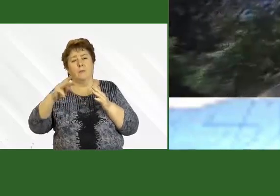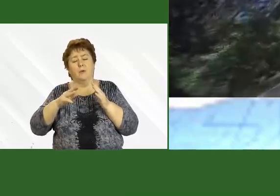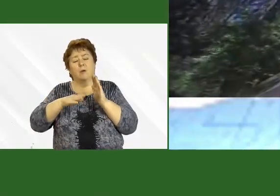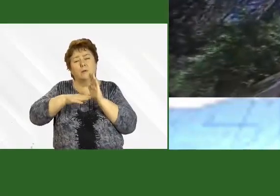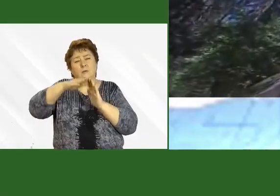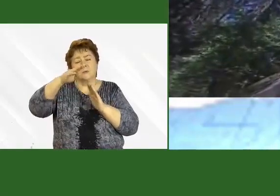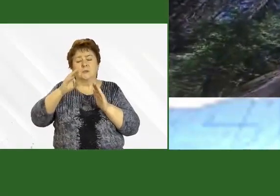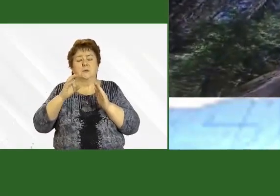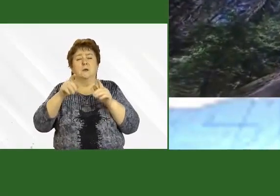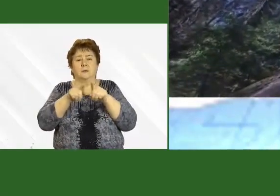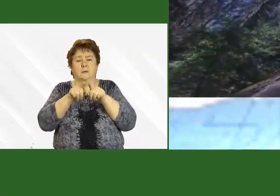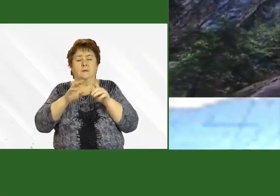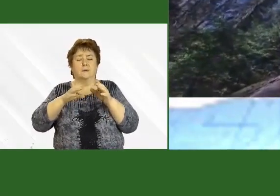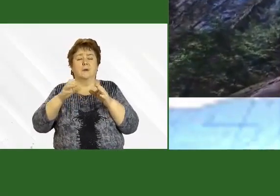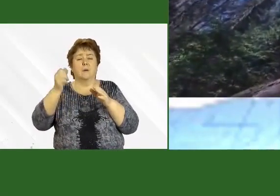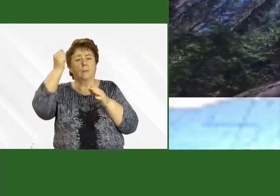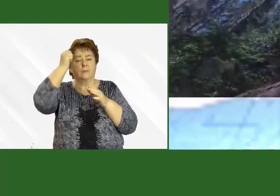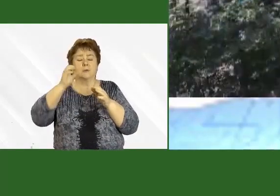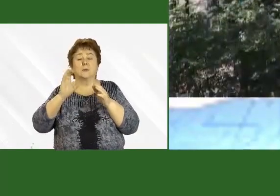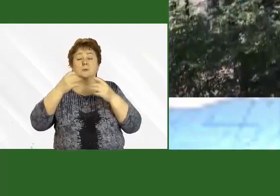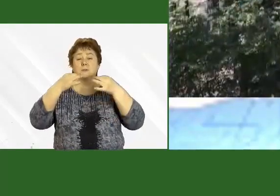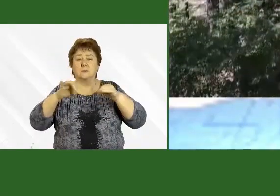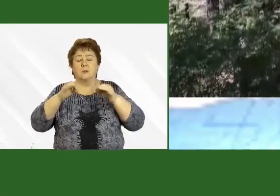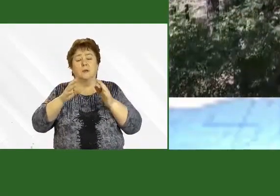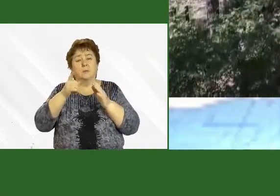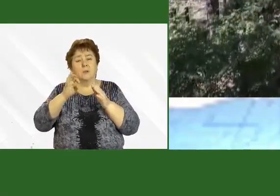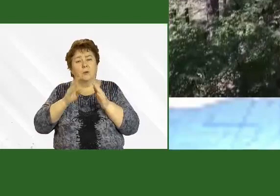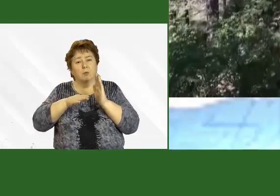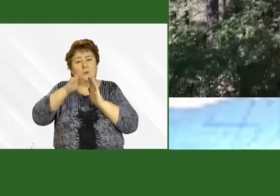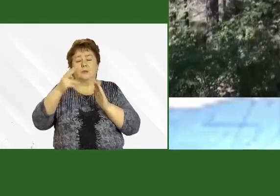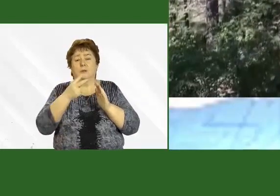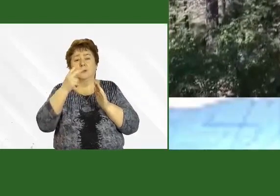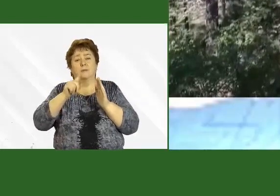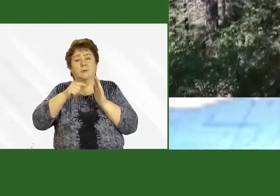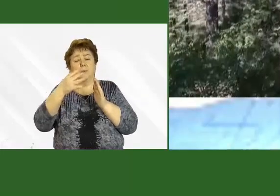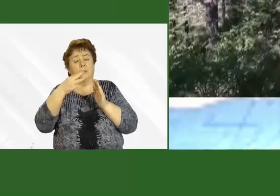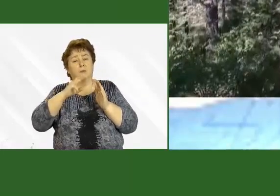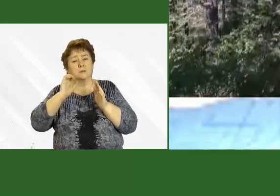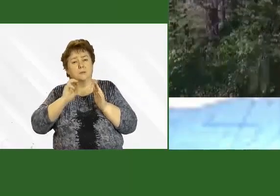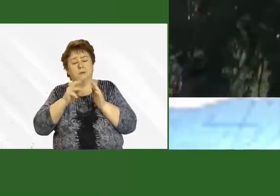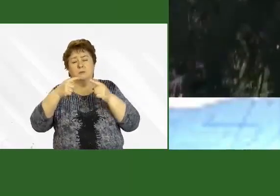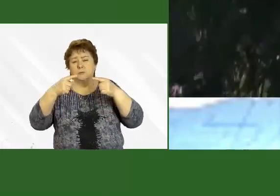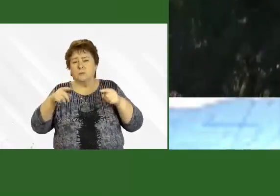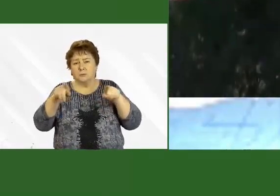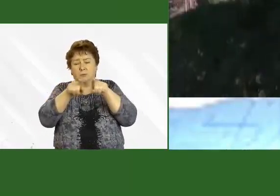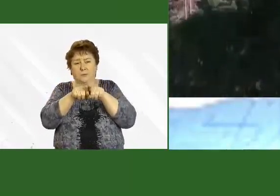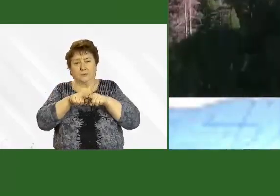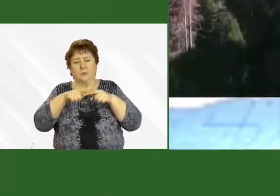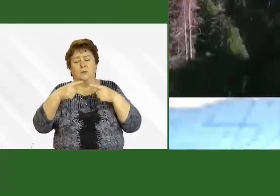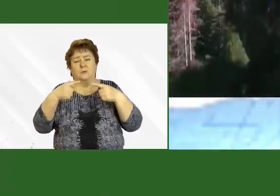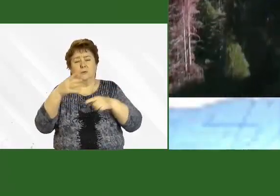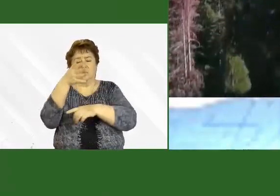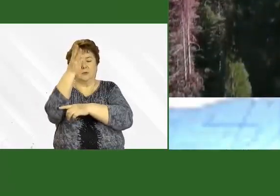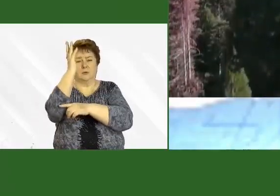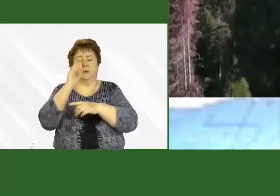высоту статуи свободы каждый год hyperion подрастает на два с половиной сантиметра сравнении с другими очень крупными деревьями